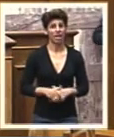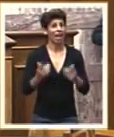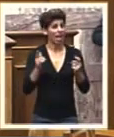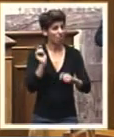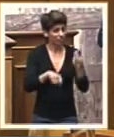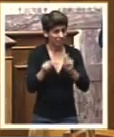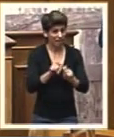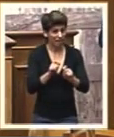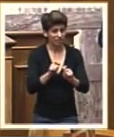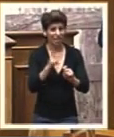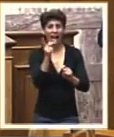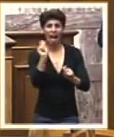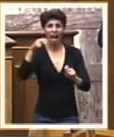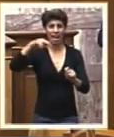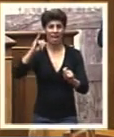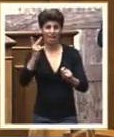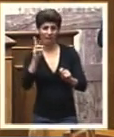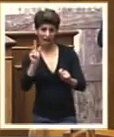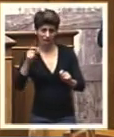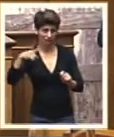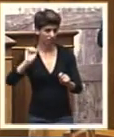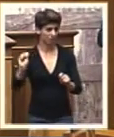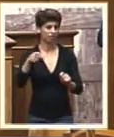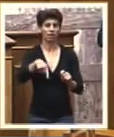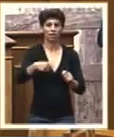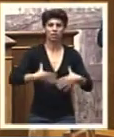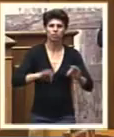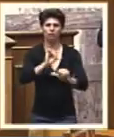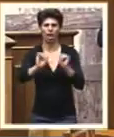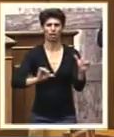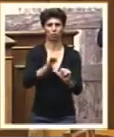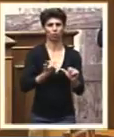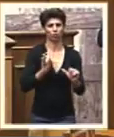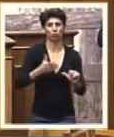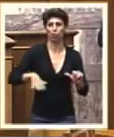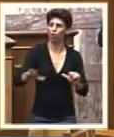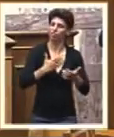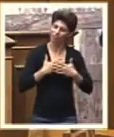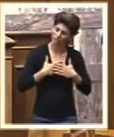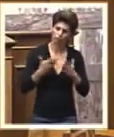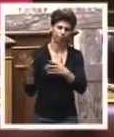Καλλικράτη μοχλό αλλαγών και ανατροπών με τους νέους πρωτοπόρους. Σας ευχαριστώ.